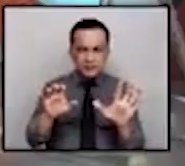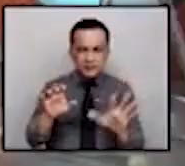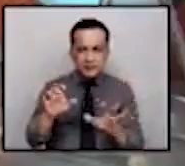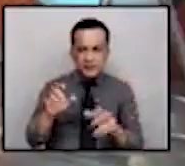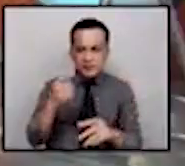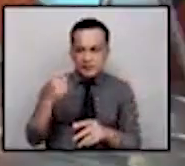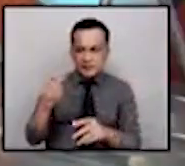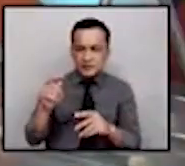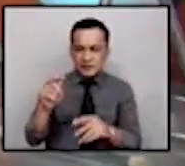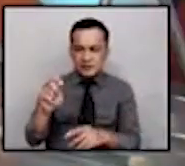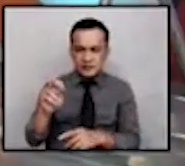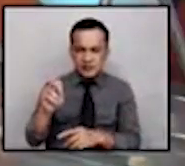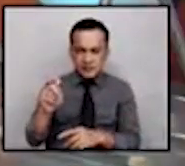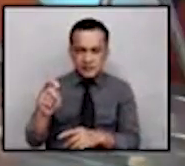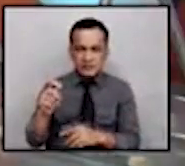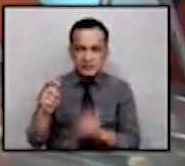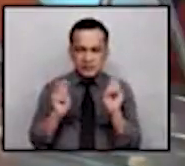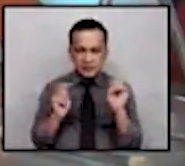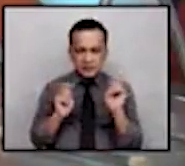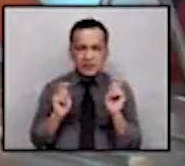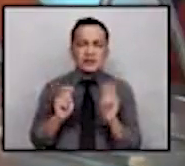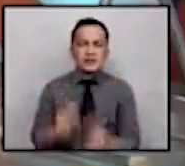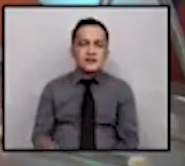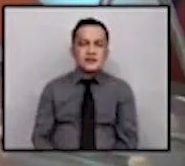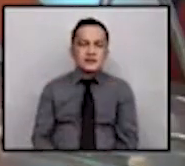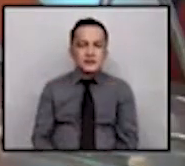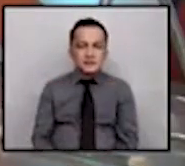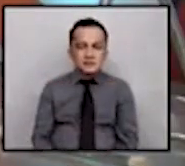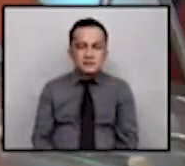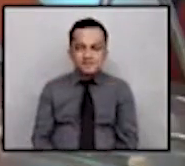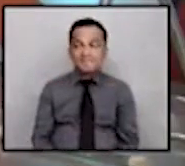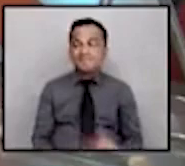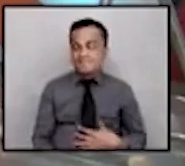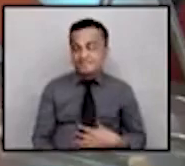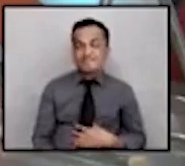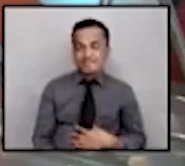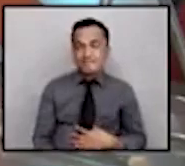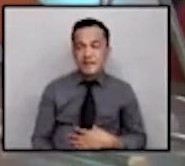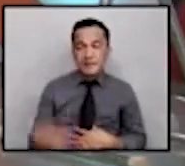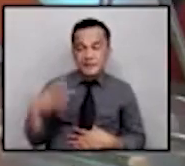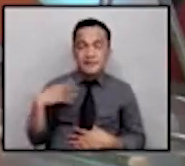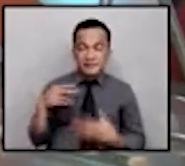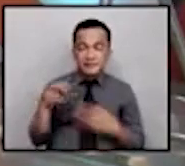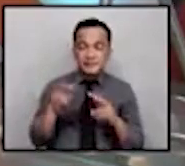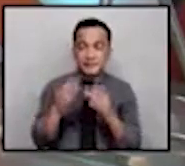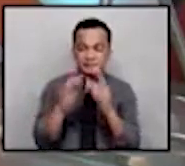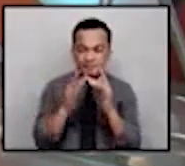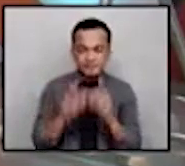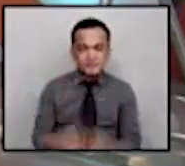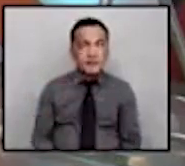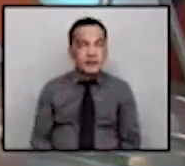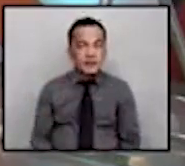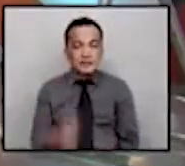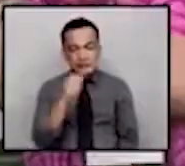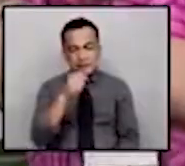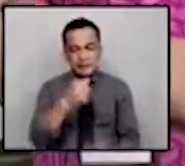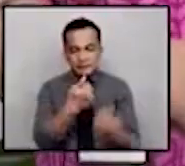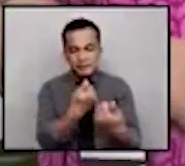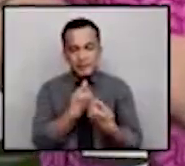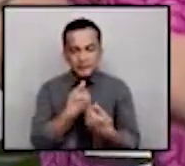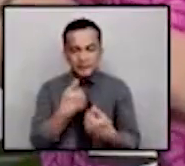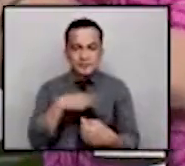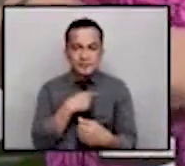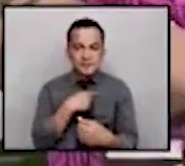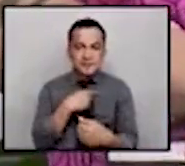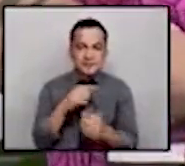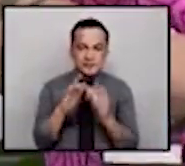pa ba? Tagaytay, Upland. Sige, abangan namin yan sa mga social media pages yes. Nila. I-follow nyo kami sa social media namin,